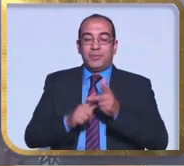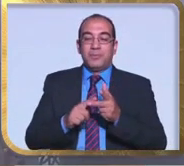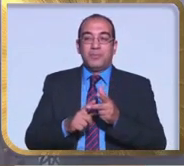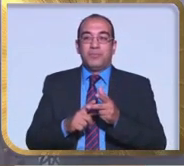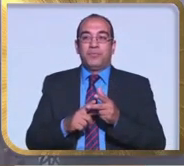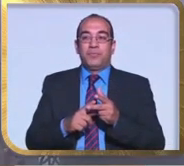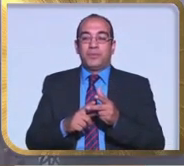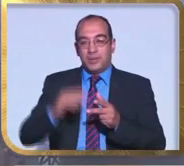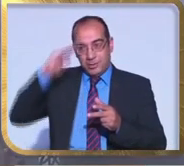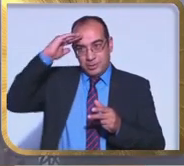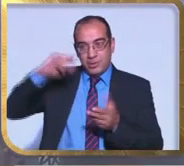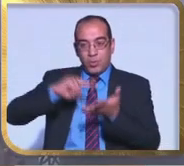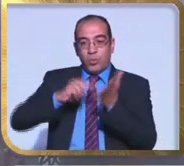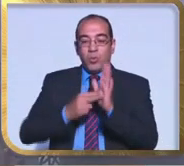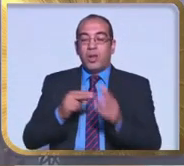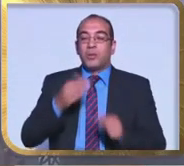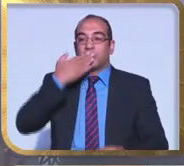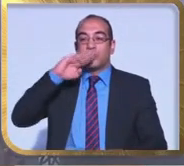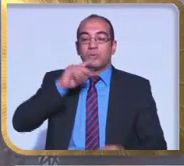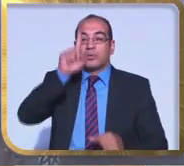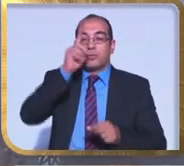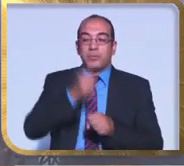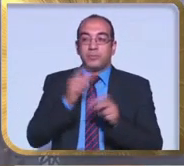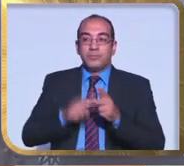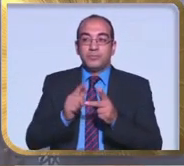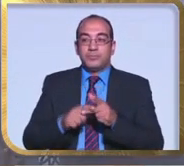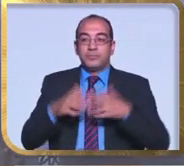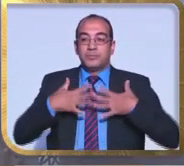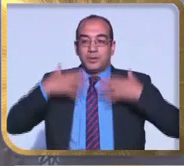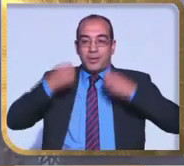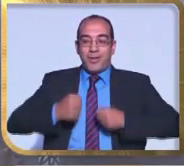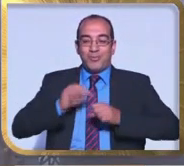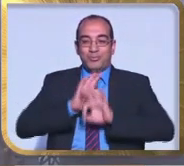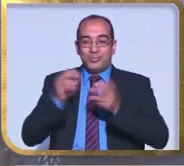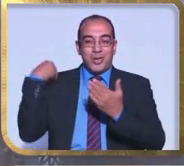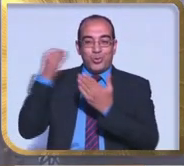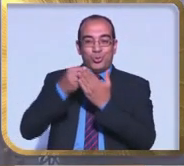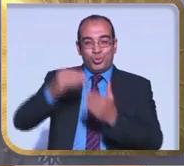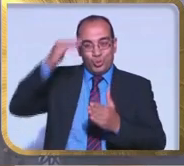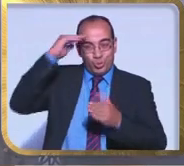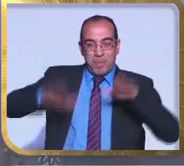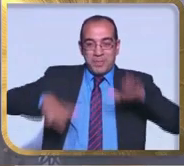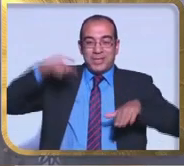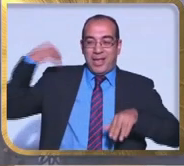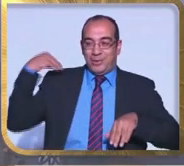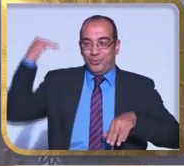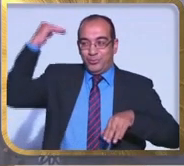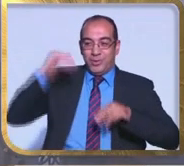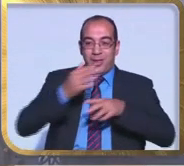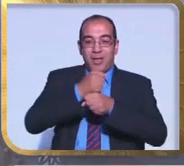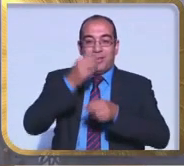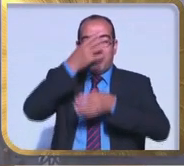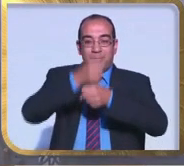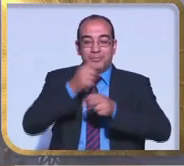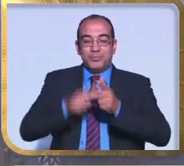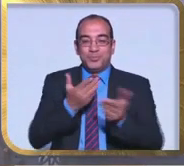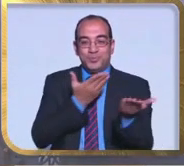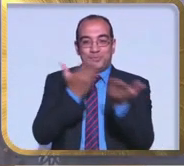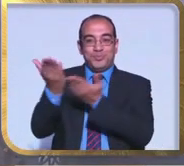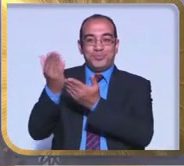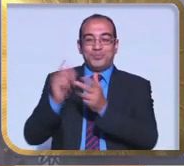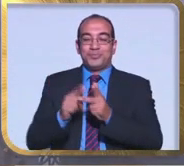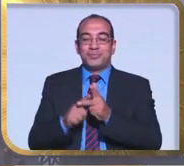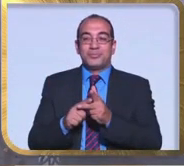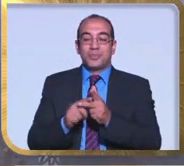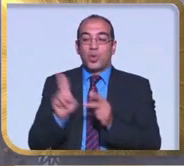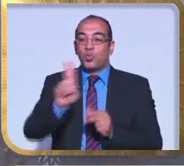الله تعالى وبركاته. عامله ايه حبيبتي؟ اهلا بيكي ست ام احمد، اتفضلي. يديك الصحه والعافيه ويجازيك ويجعله في ميزان حسناتك يا رب. يا رب، اللهم امين، اتفضلي يا فندم. انا